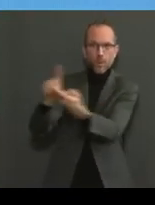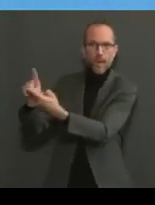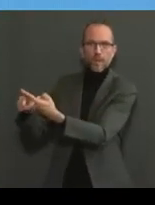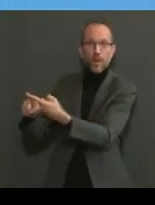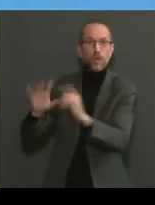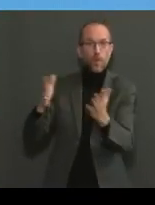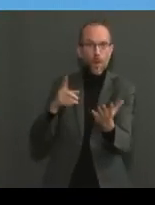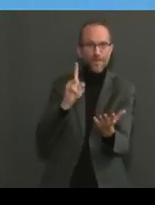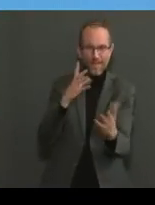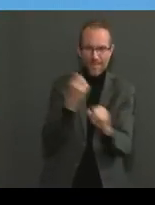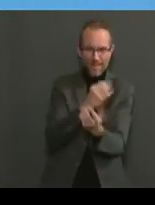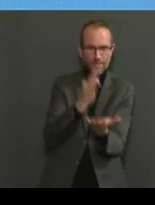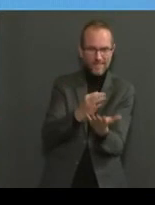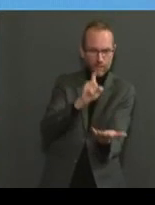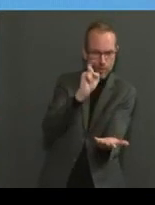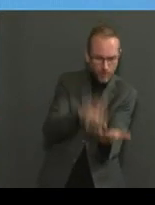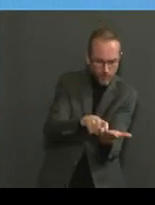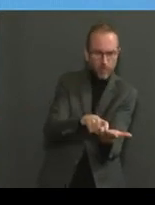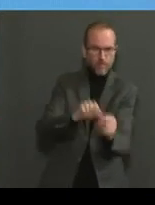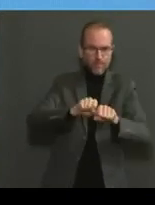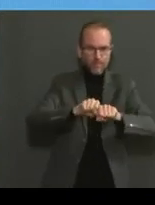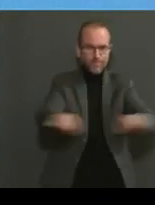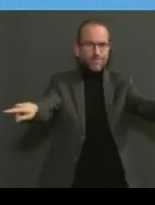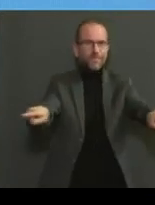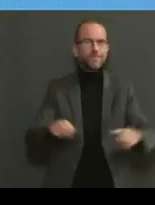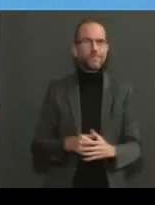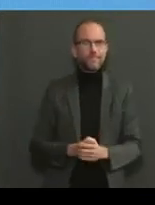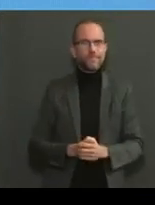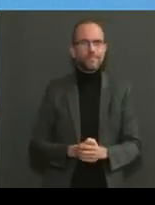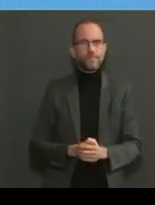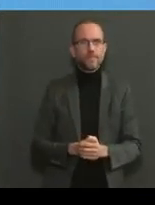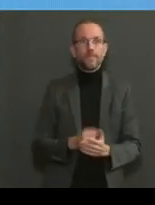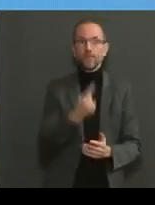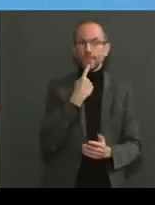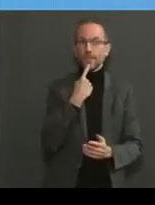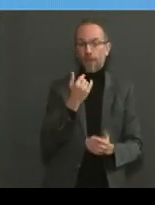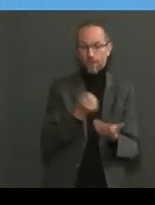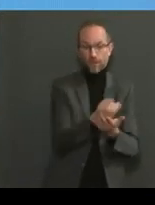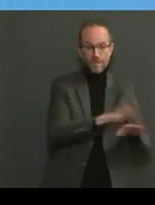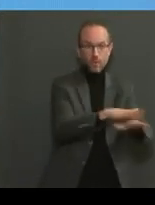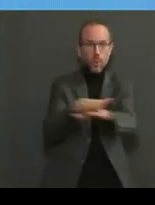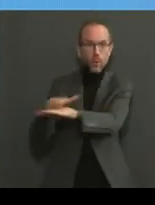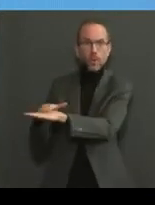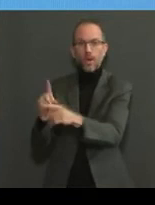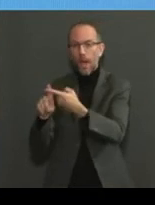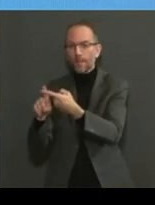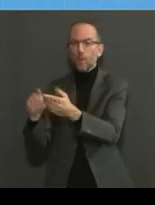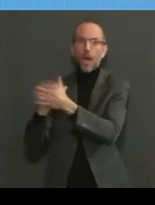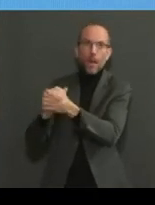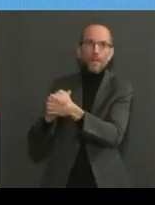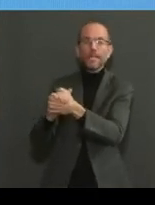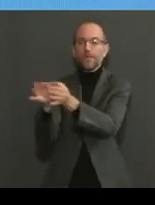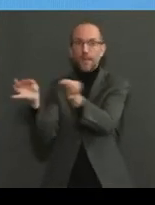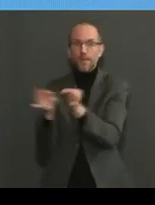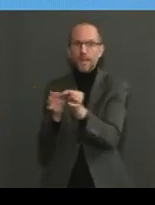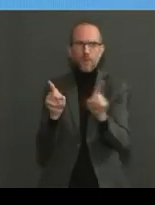façon, vous ne notifiez pas seulement les contacts que vous connaissez, mais aussi ceux que vous